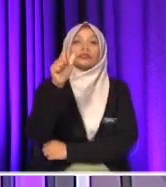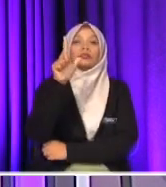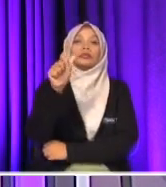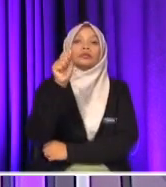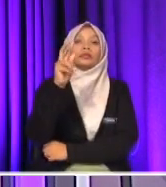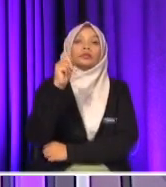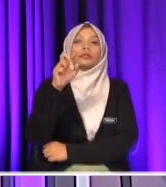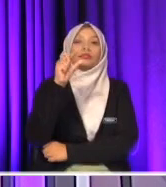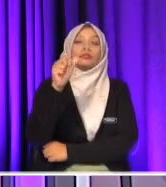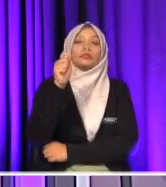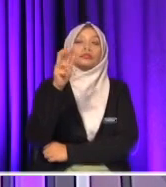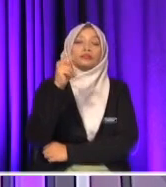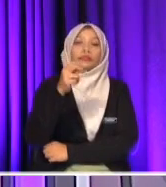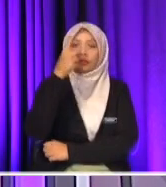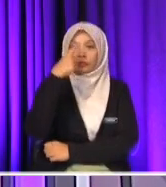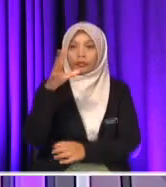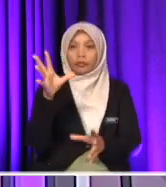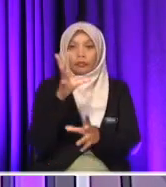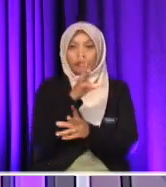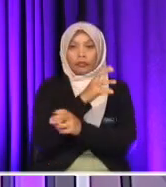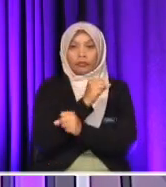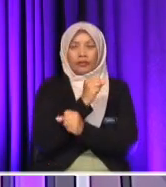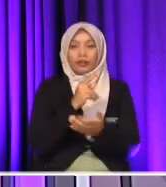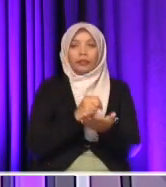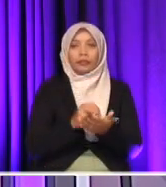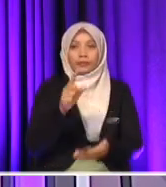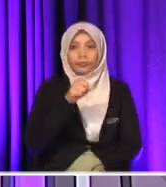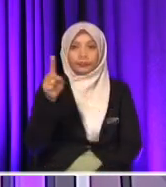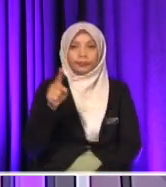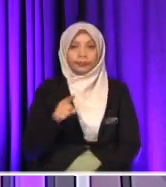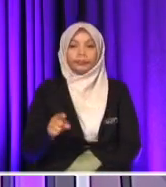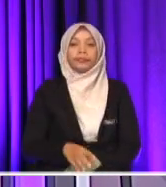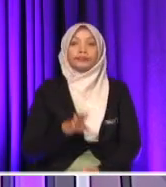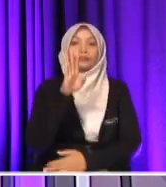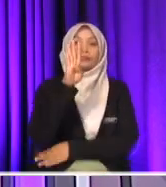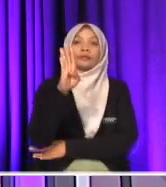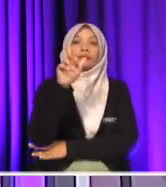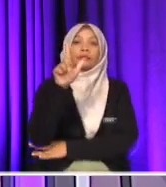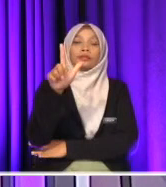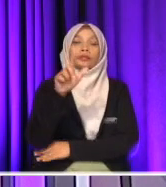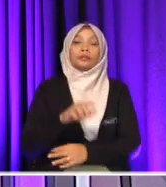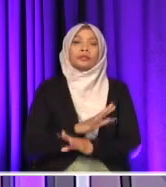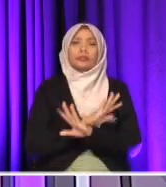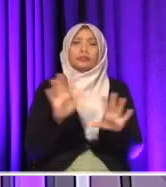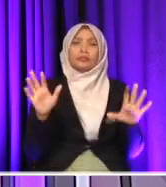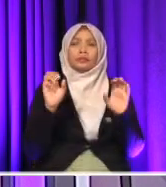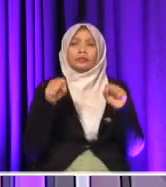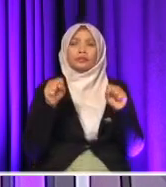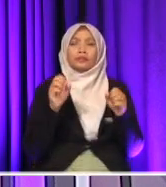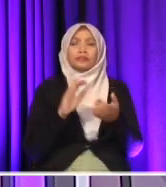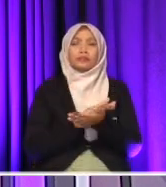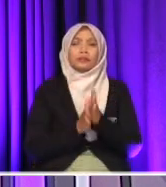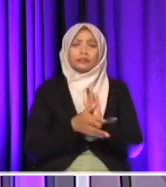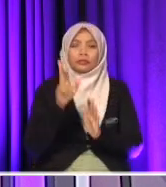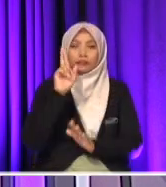kedua-dua tadi regangan ni tadi, kita dapat Z. So sini VL, sini adalah, dia tak bolehlah jadi R. Sini